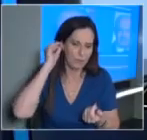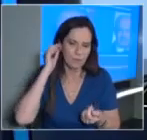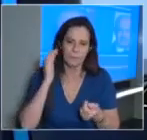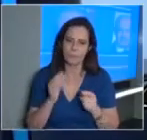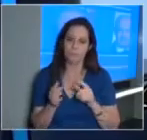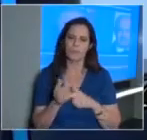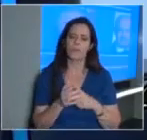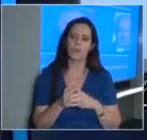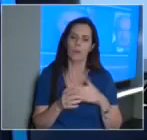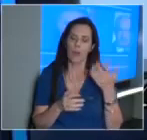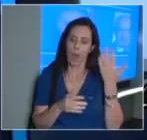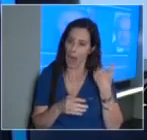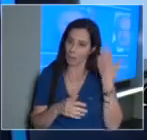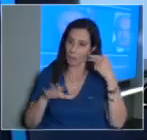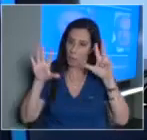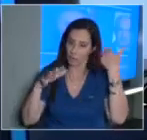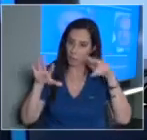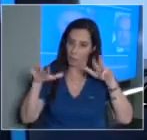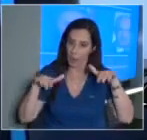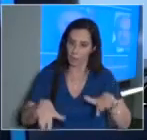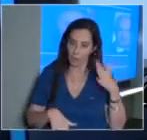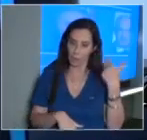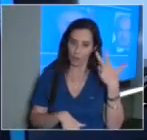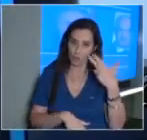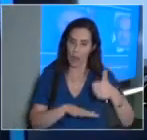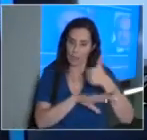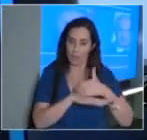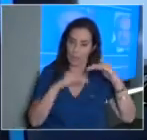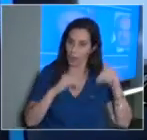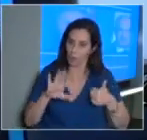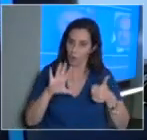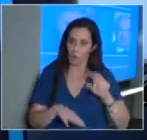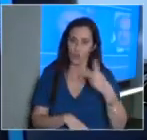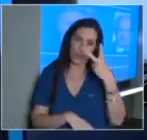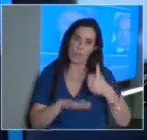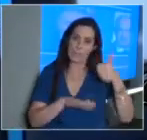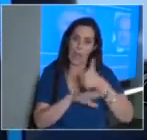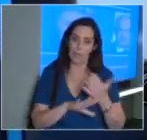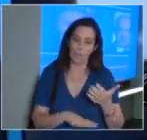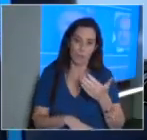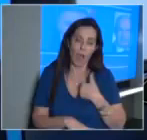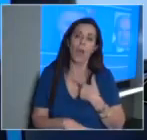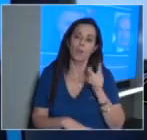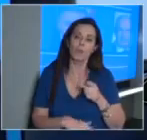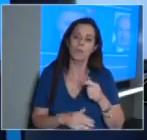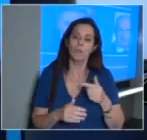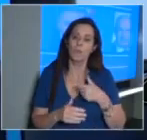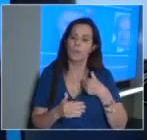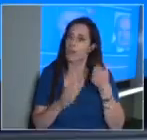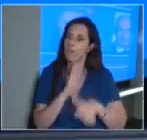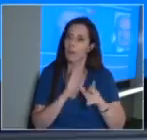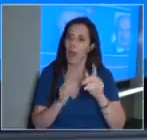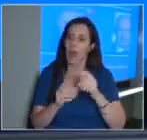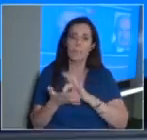הייתם 8. היינו 8, היו לנו 3 שרים. ירדנו ל6, יש לנו רק 2 שרים. לצערנו הרב, אנחנו נאלצים להיפרד ממשרד החקלאות,